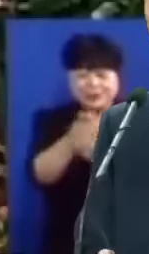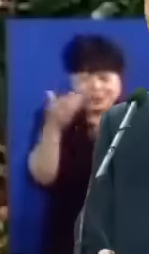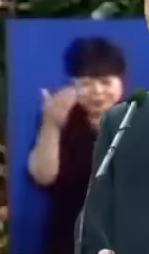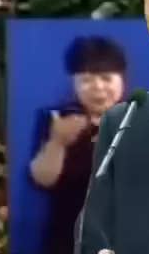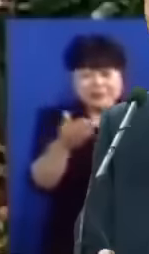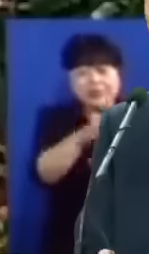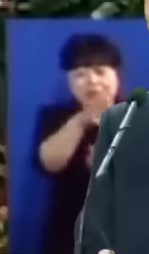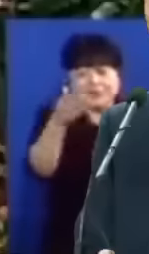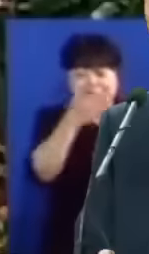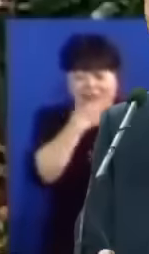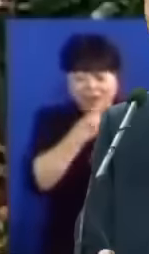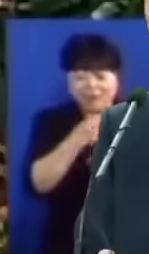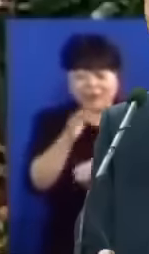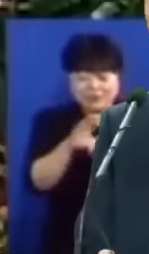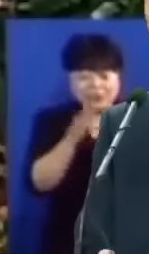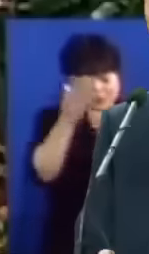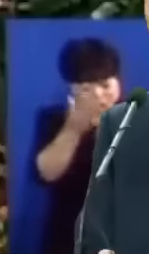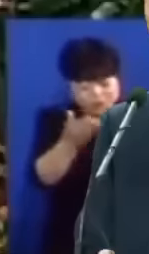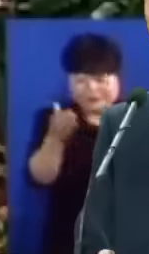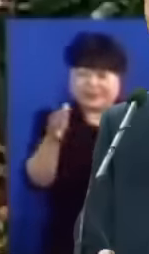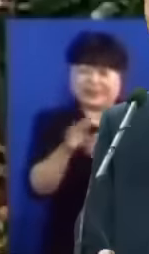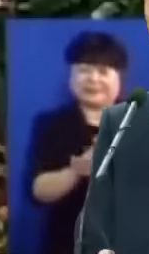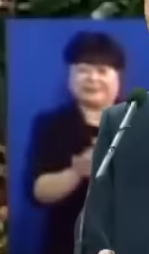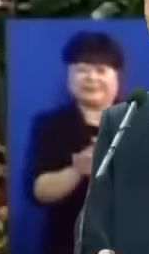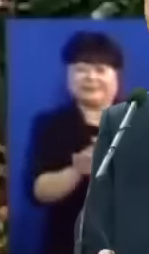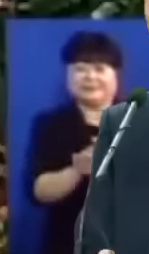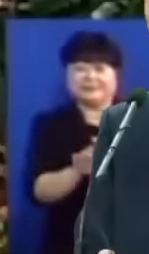주님이 여러분에게 행복으로 채워주시는 것입니다.